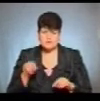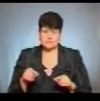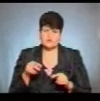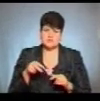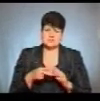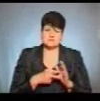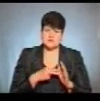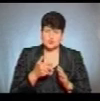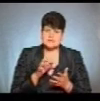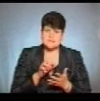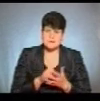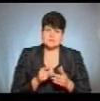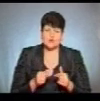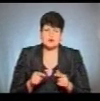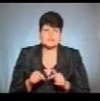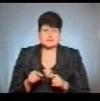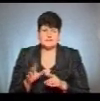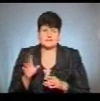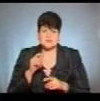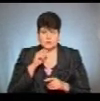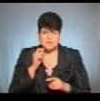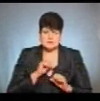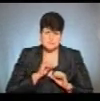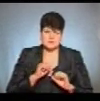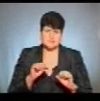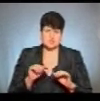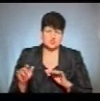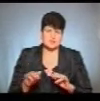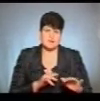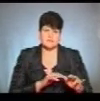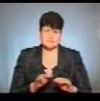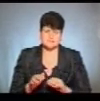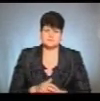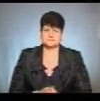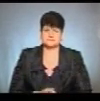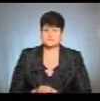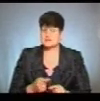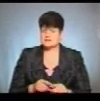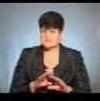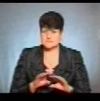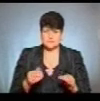році, займається організацією всеукраїнських патріотичних акцій. Це вся